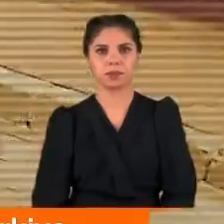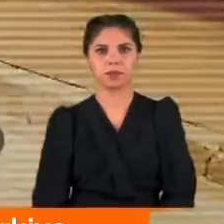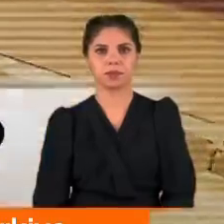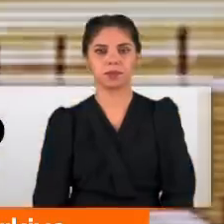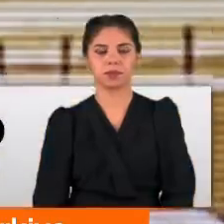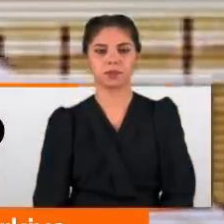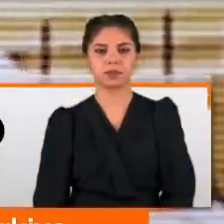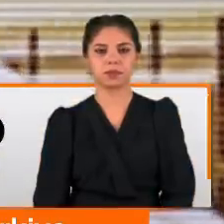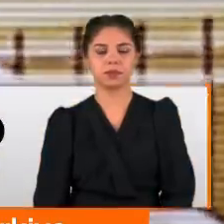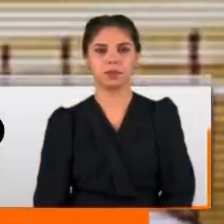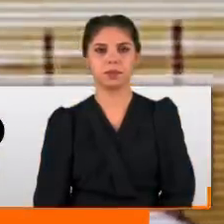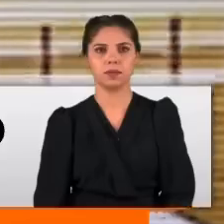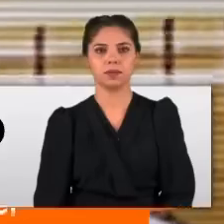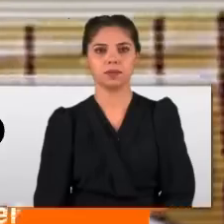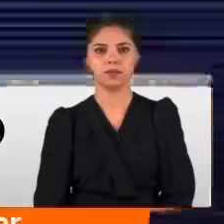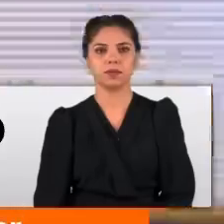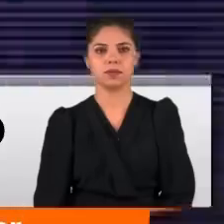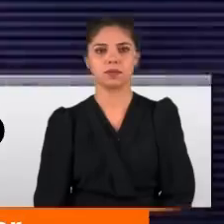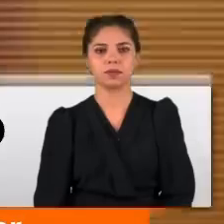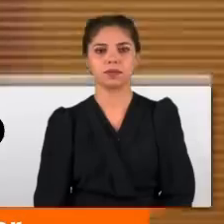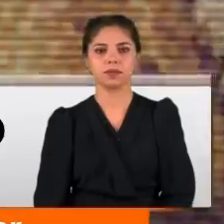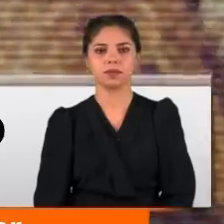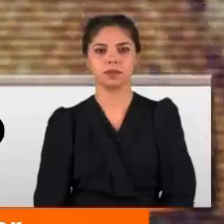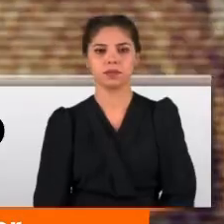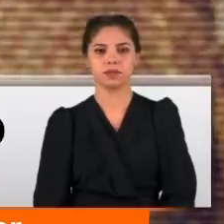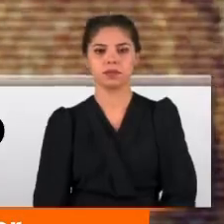Ben de sürekli Ayşem'i bir denetim halindeydim.